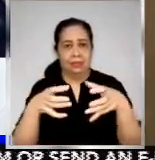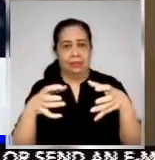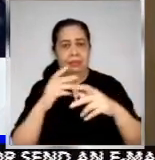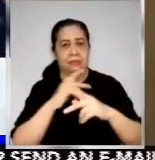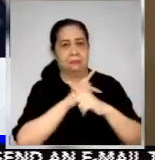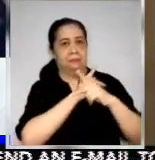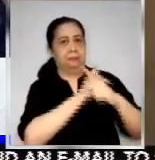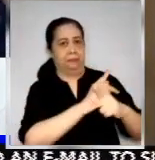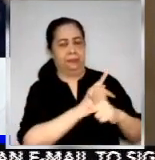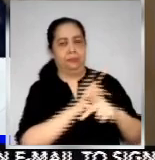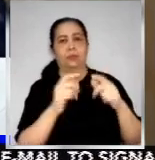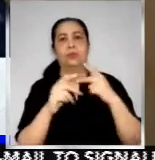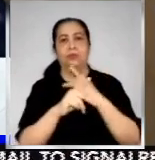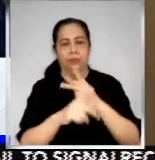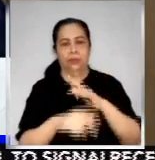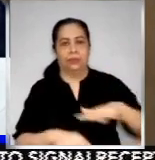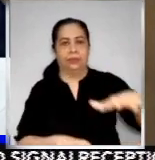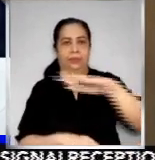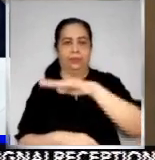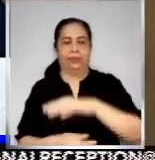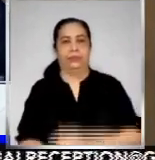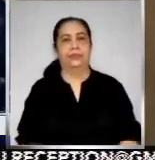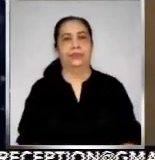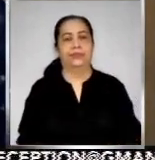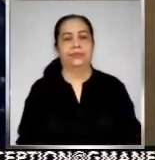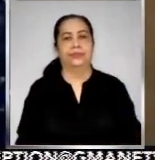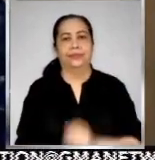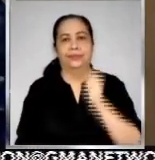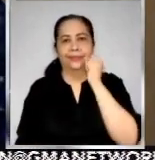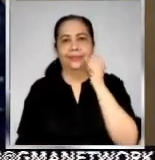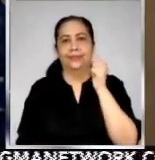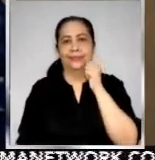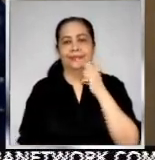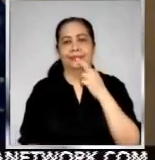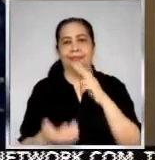proteksyon ng lahat. Sandra Aguinaldo, Nakatutok, 24 Oras.